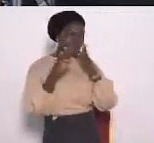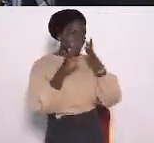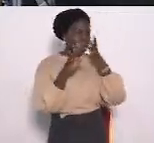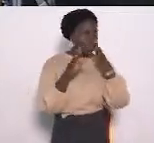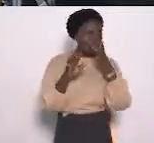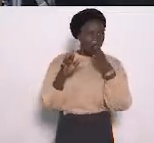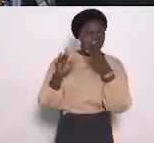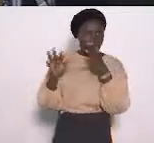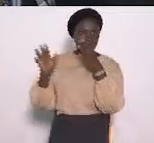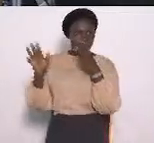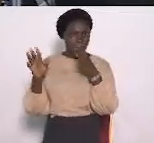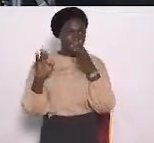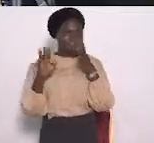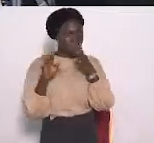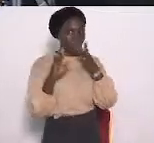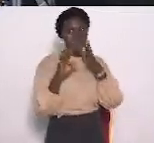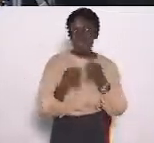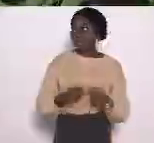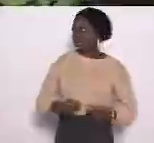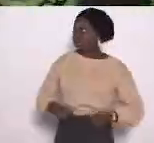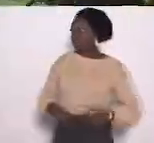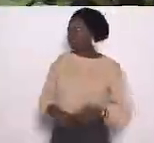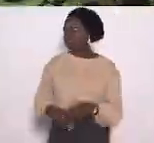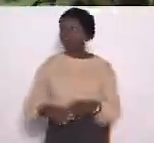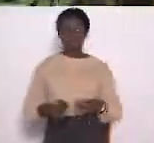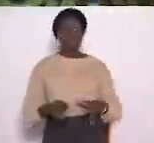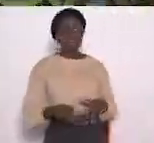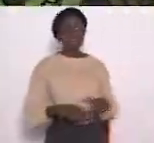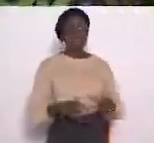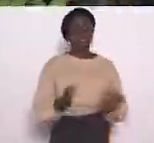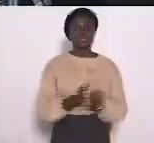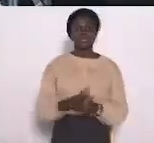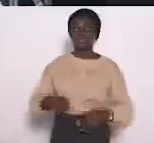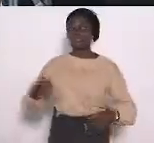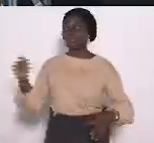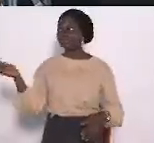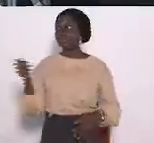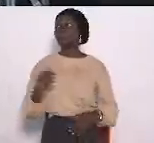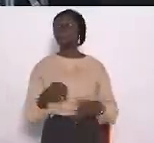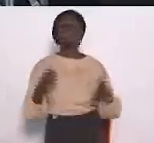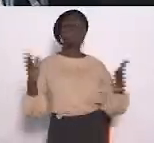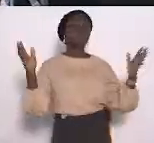over come on come on come on come on